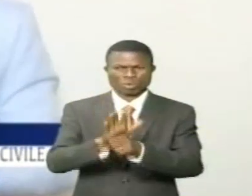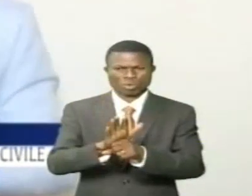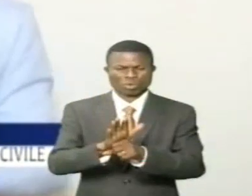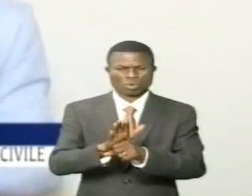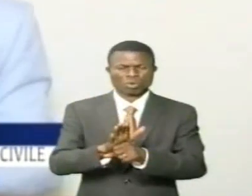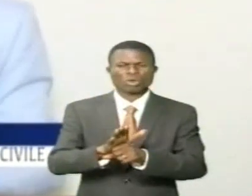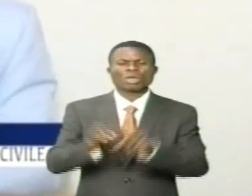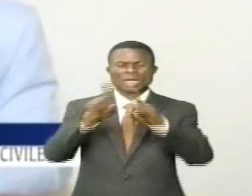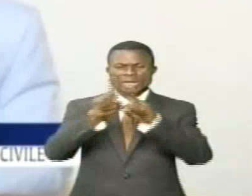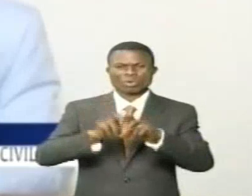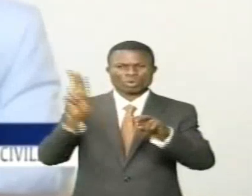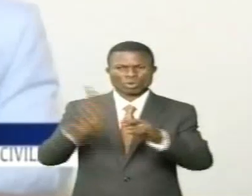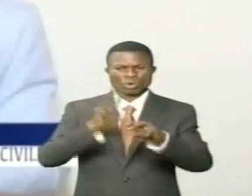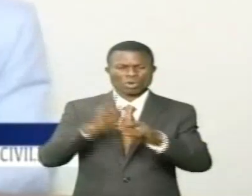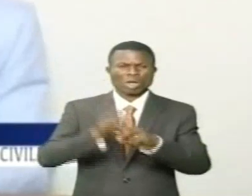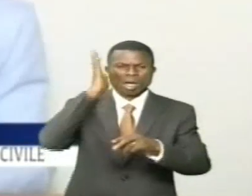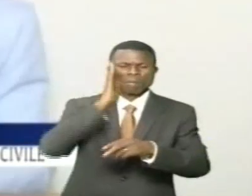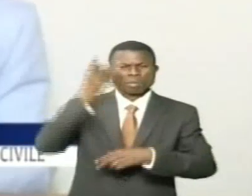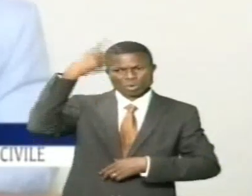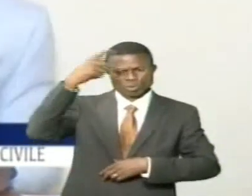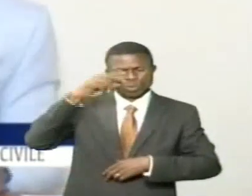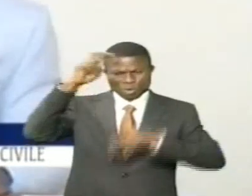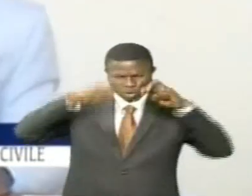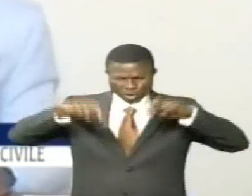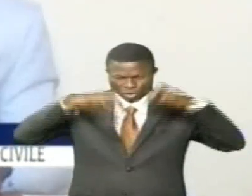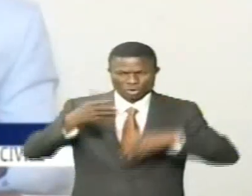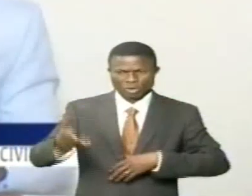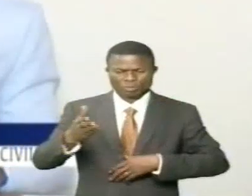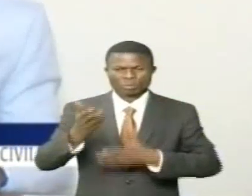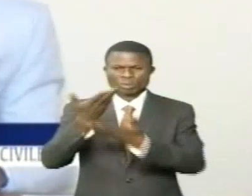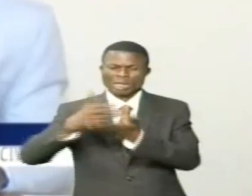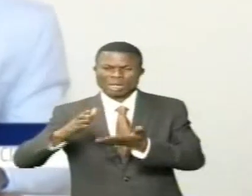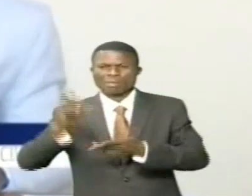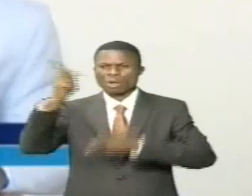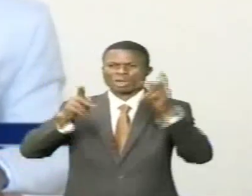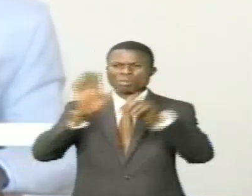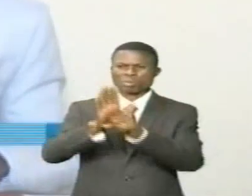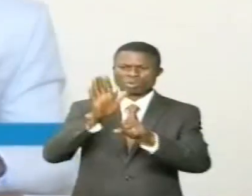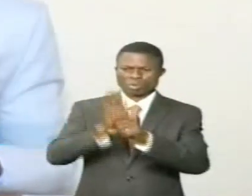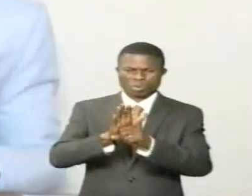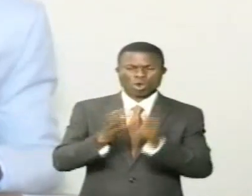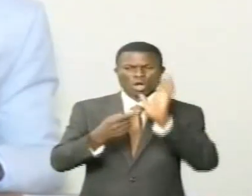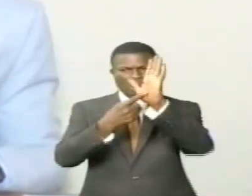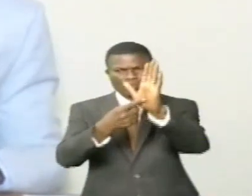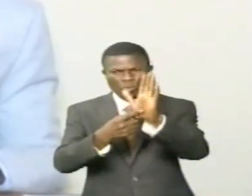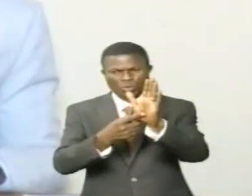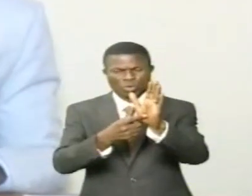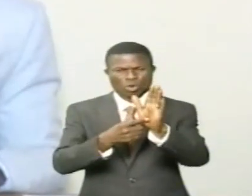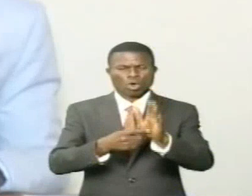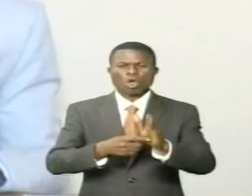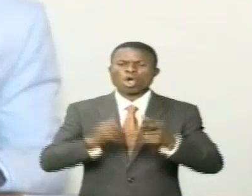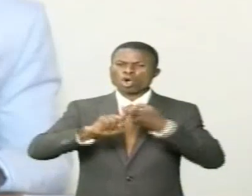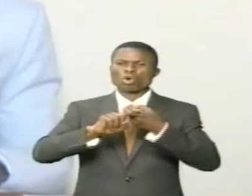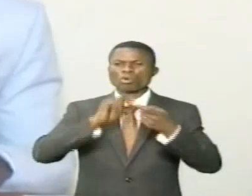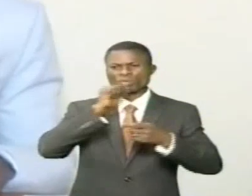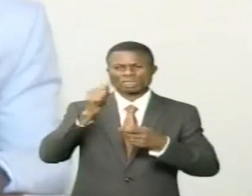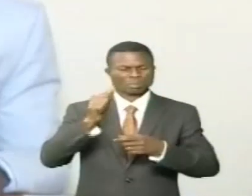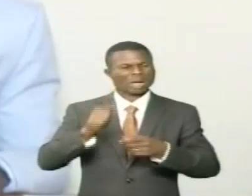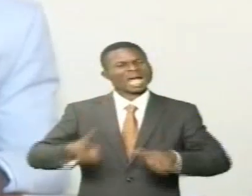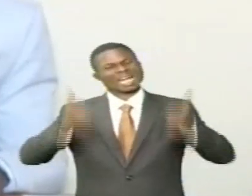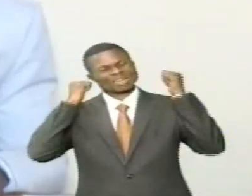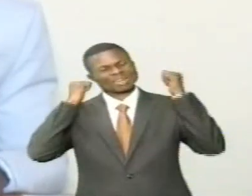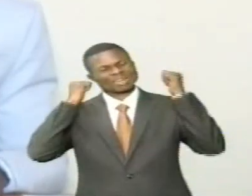plus d'appliquer une bonne politique de recherche. Une partie de notre population affiche un certain scepticisme face à l'existence de la maladie.